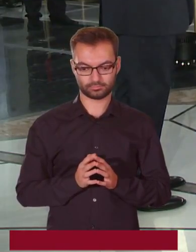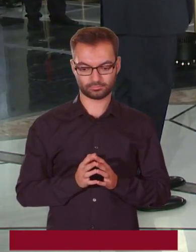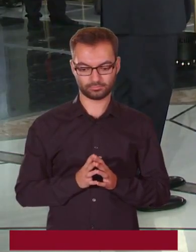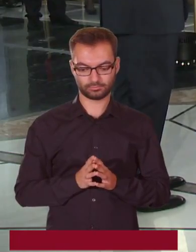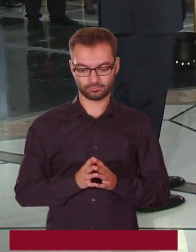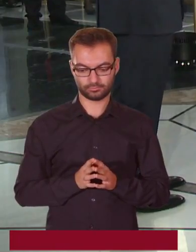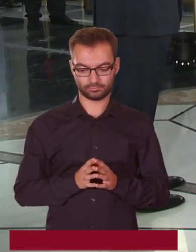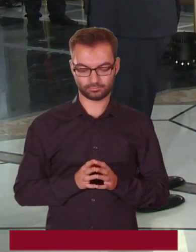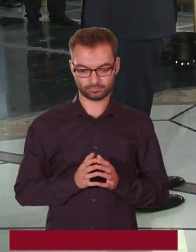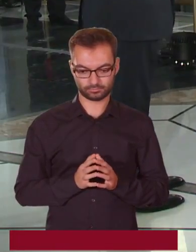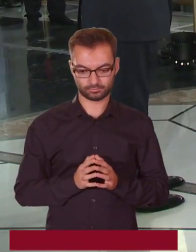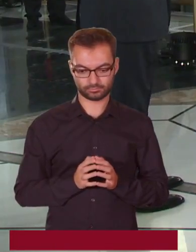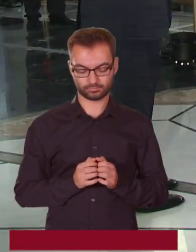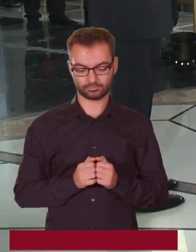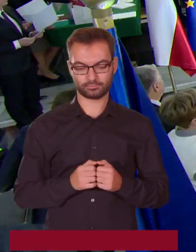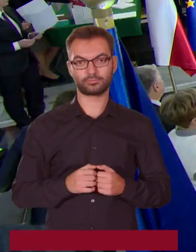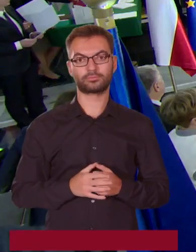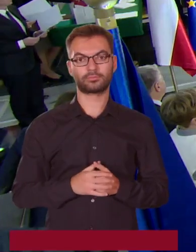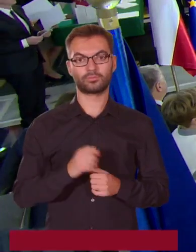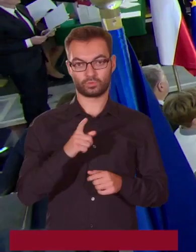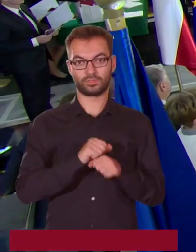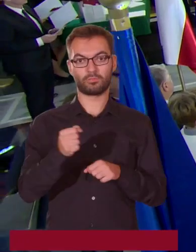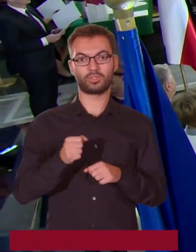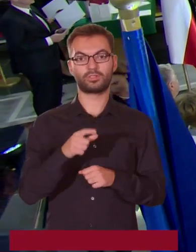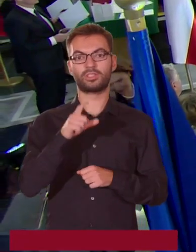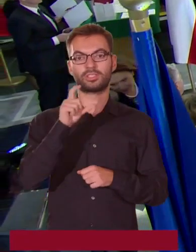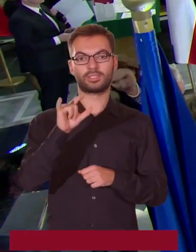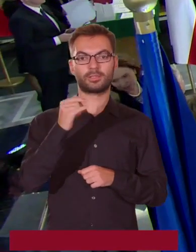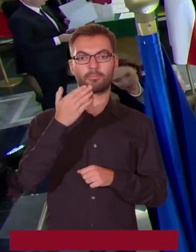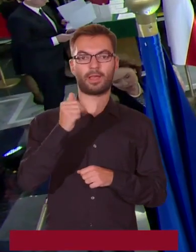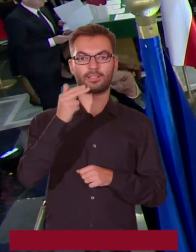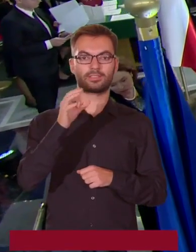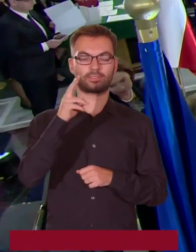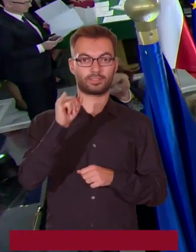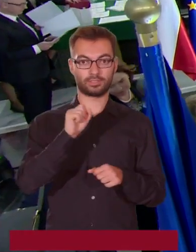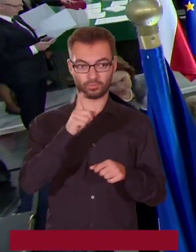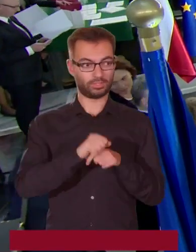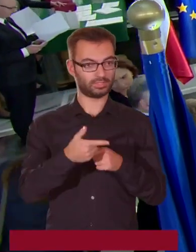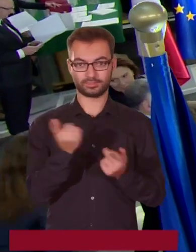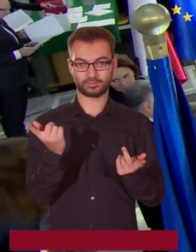Czy jest pan poseł Tadeusz Cymański na sali? Nie ma, tak?